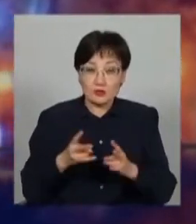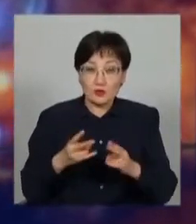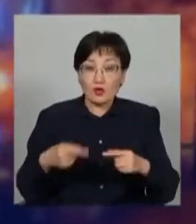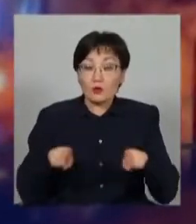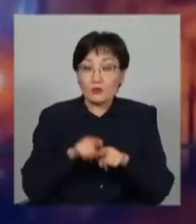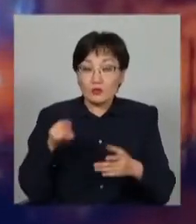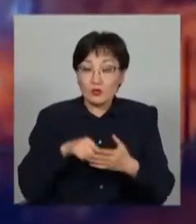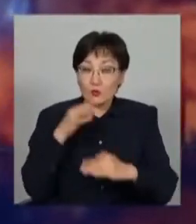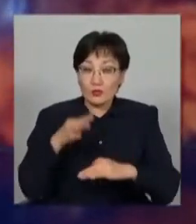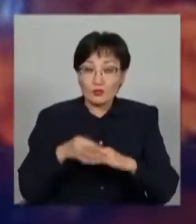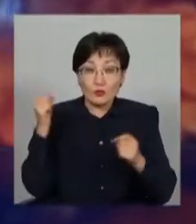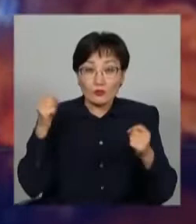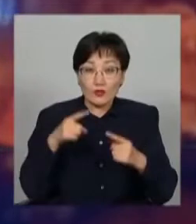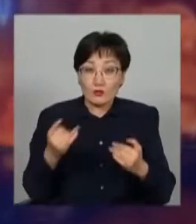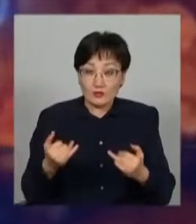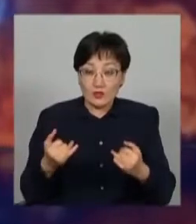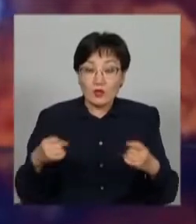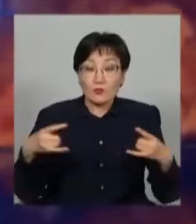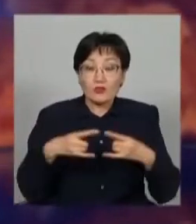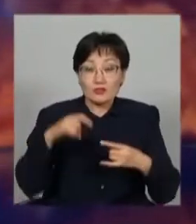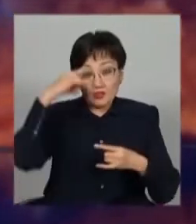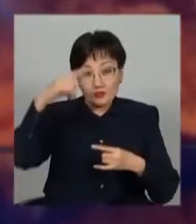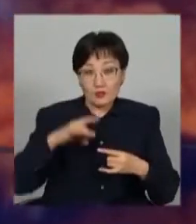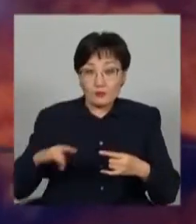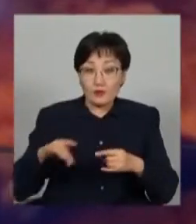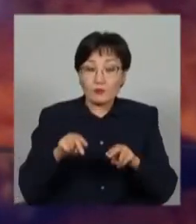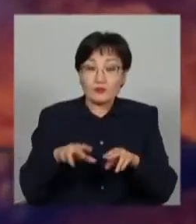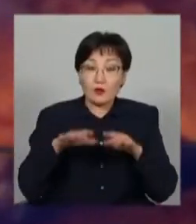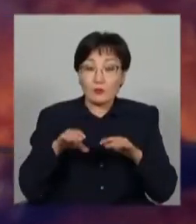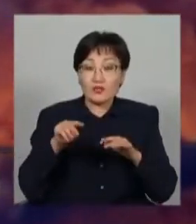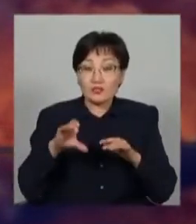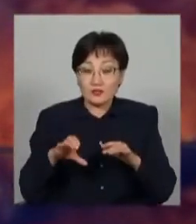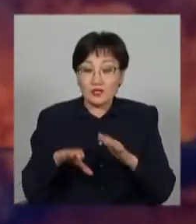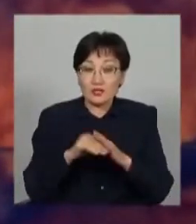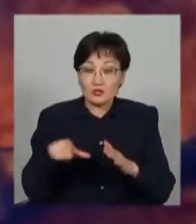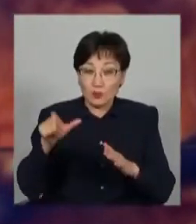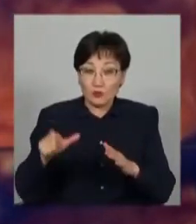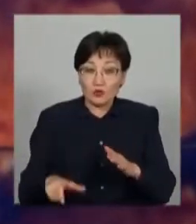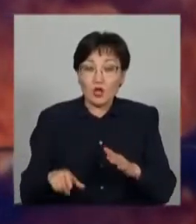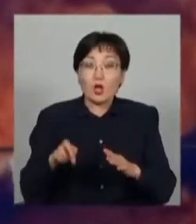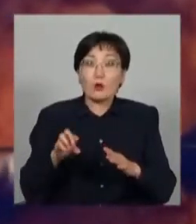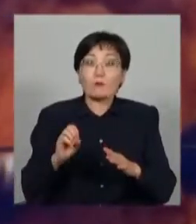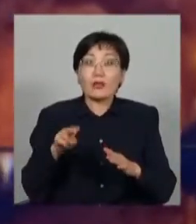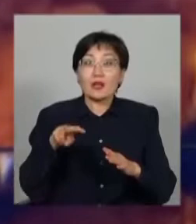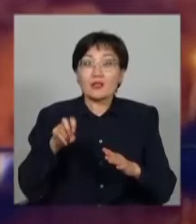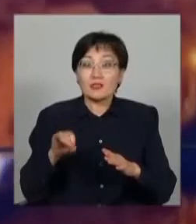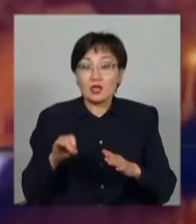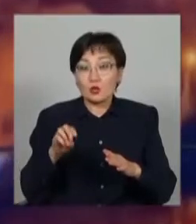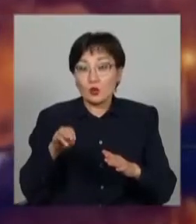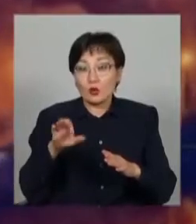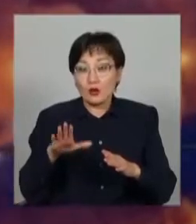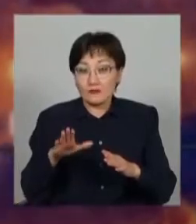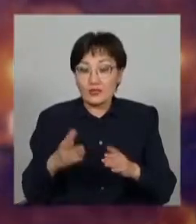Осы сұрақтың жауабын білмекке студияға Қазақстан Республикасы парламенті мәжілісінің депутаты Бекқали Торғаев